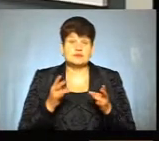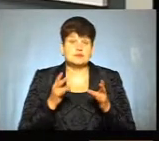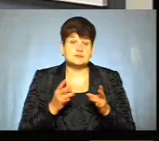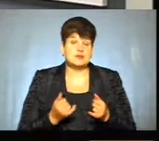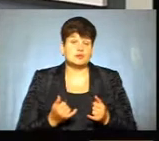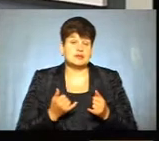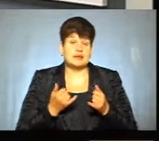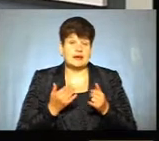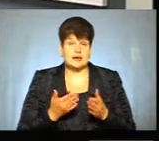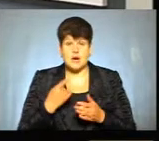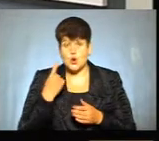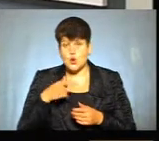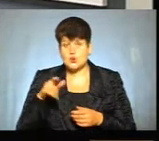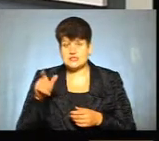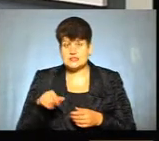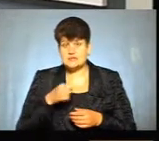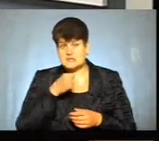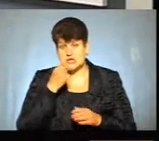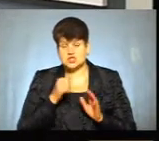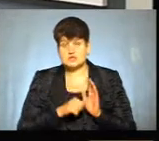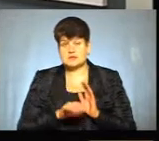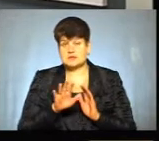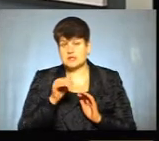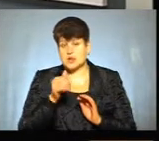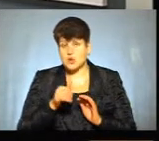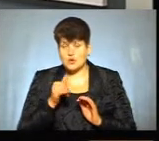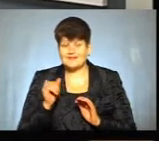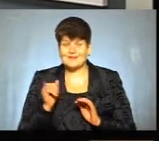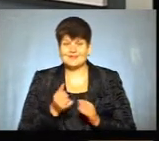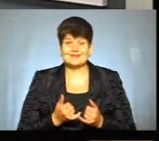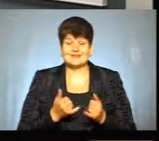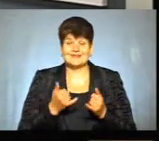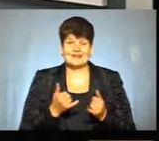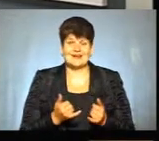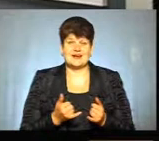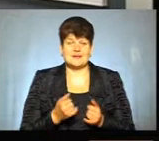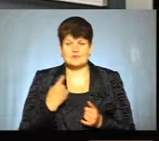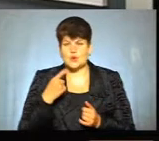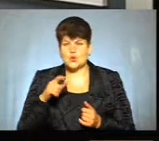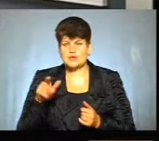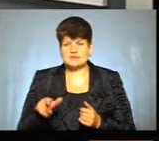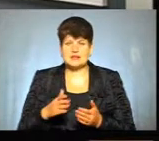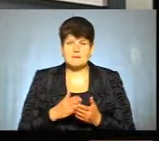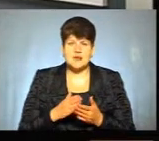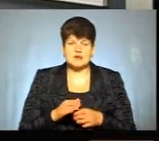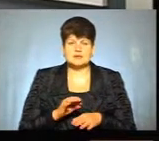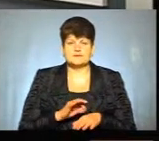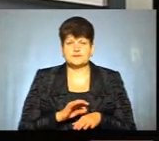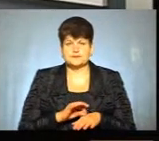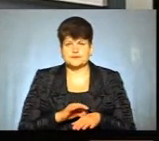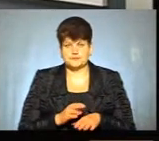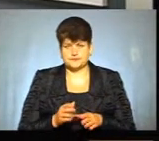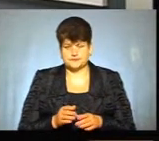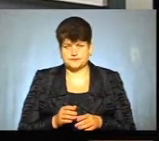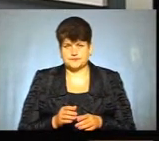для осіб старше 65 років і для осіб, які мають якісь певні хронічні